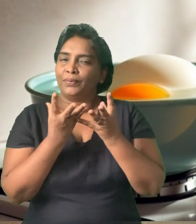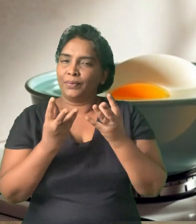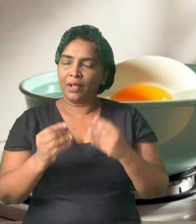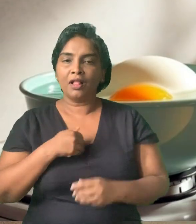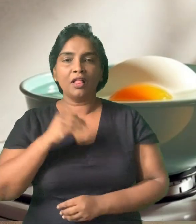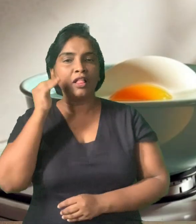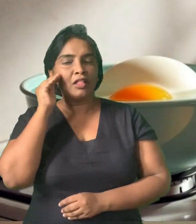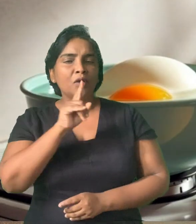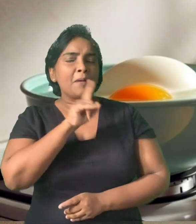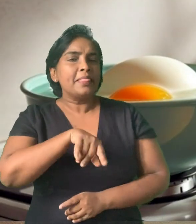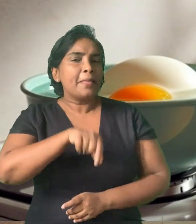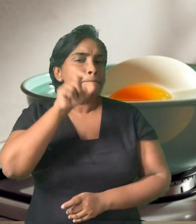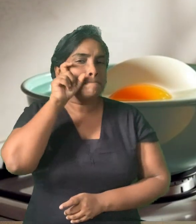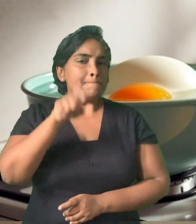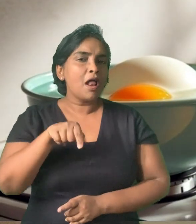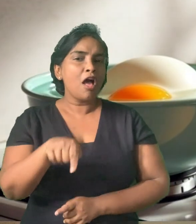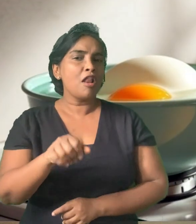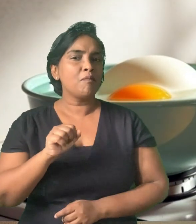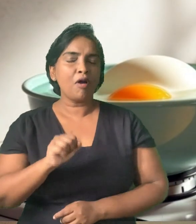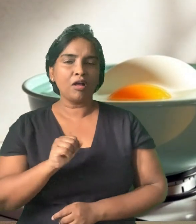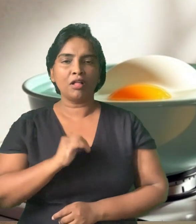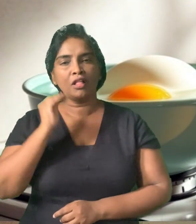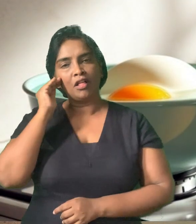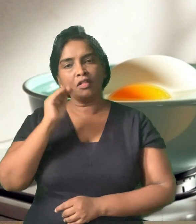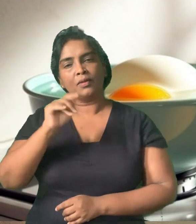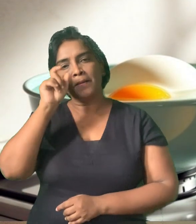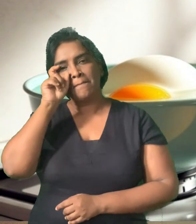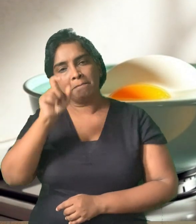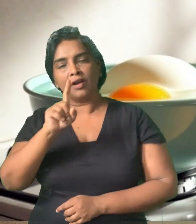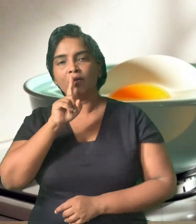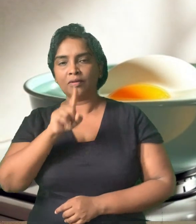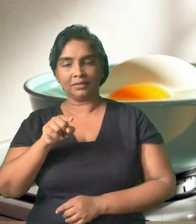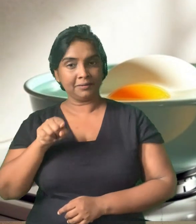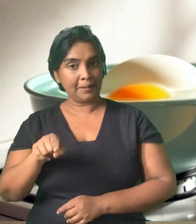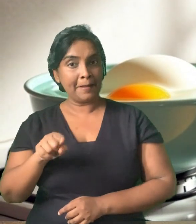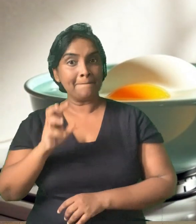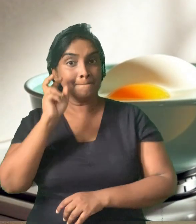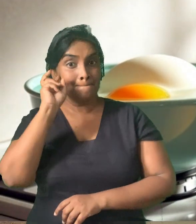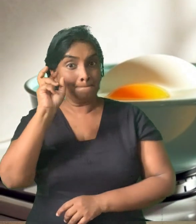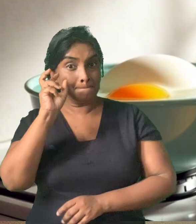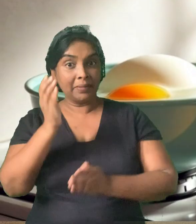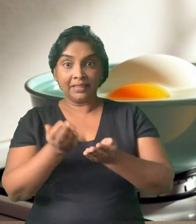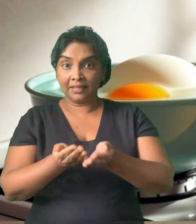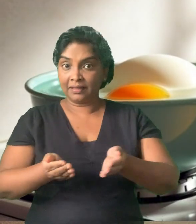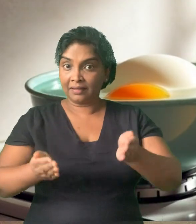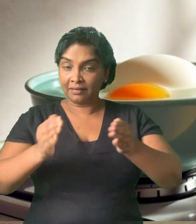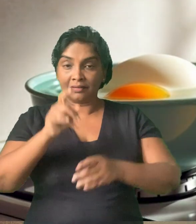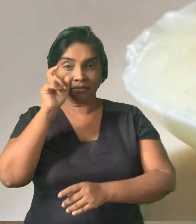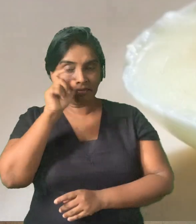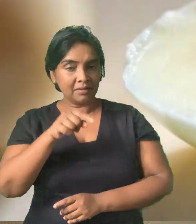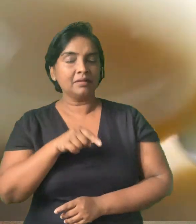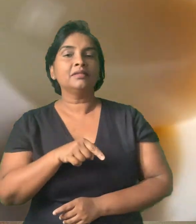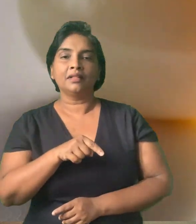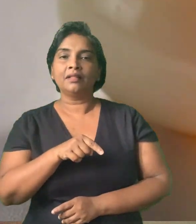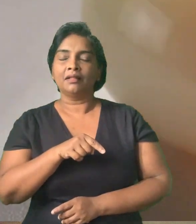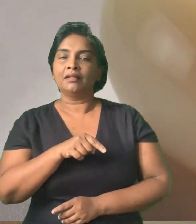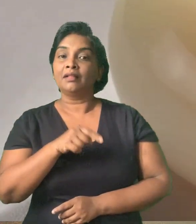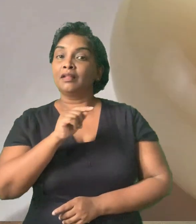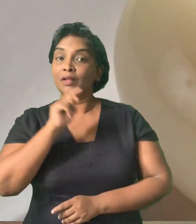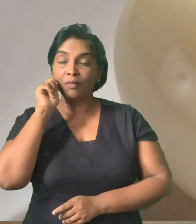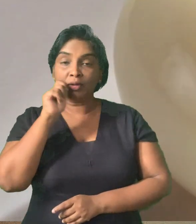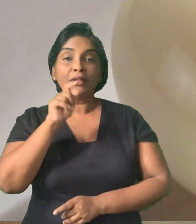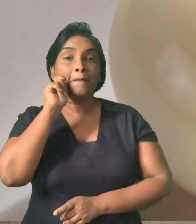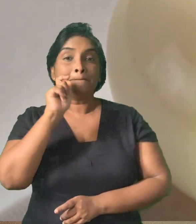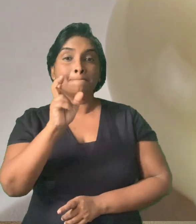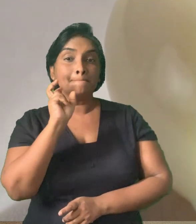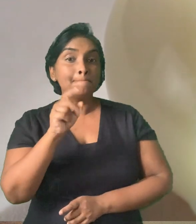දැන් බලන්න මේකට මොකද උනේ. පස්සේ දුව බැලලා කිව්වා අර බිත්තරේ තියෙන භාජනය බලලා තාත්තා කිව්වා පුතේ